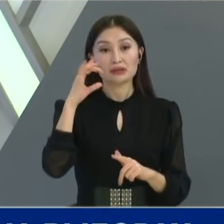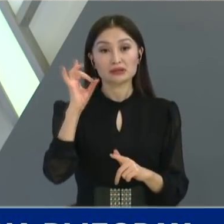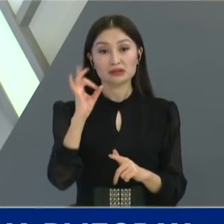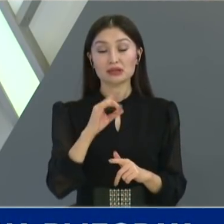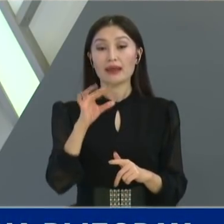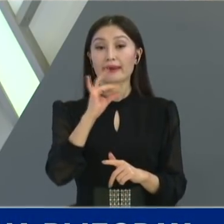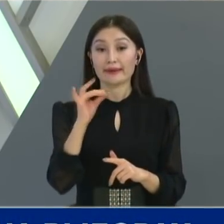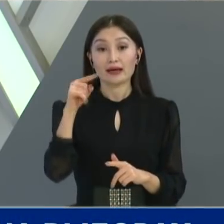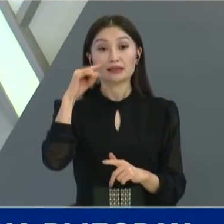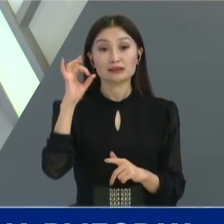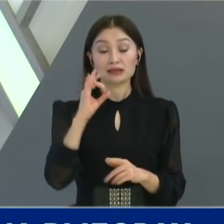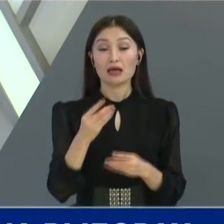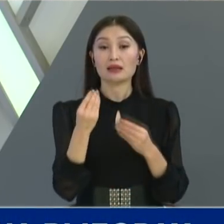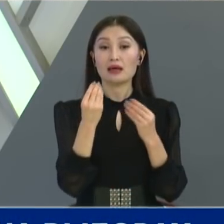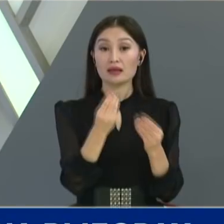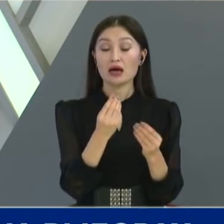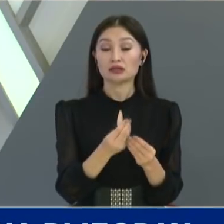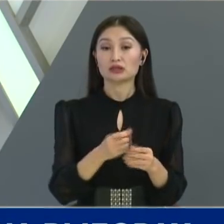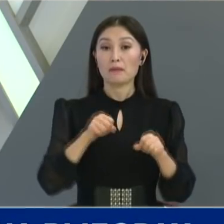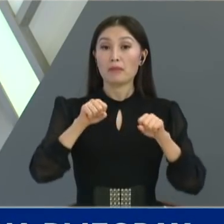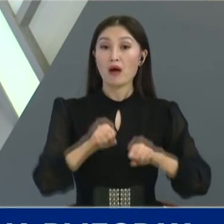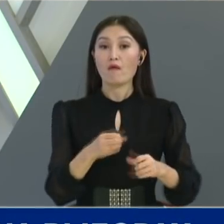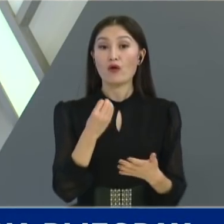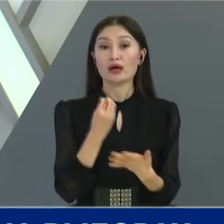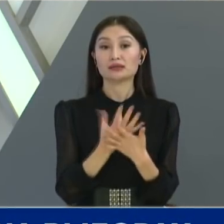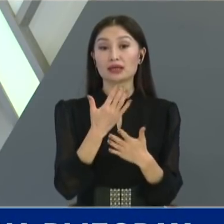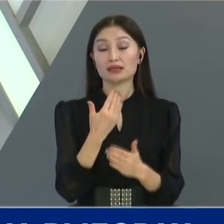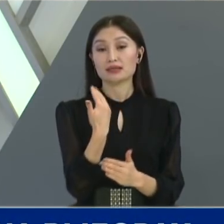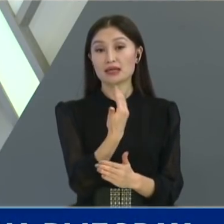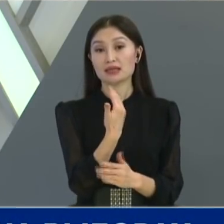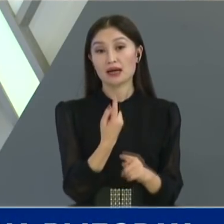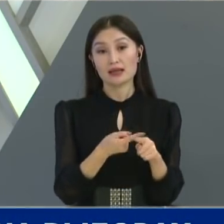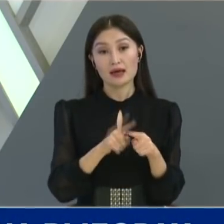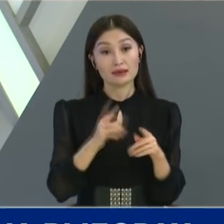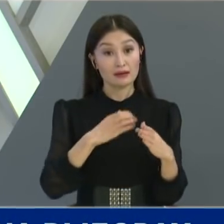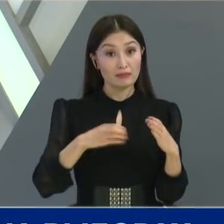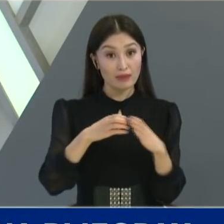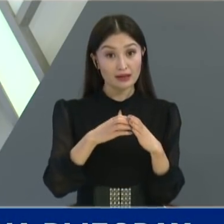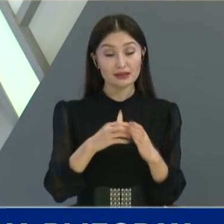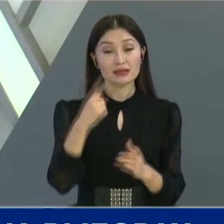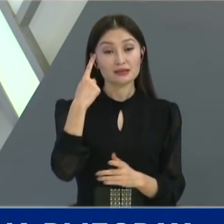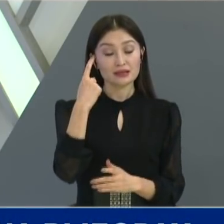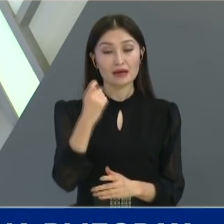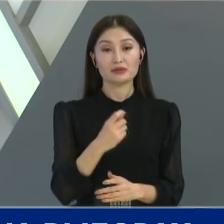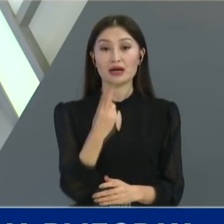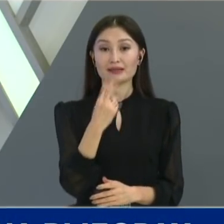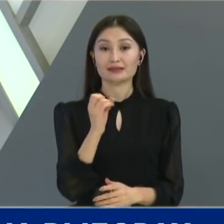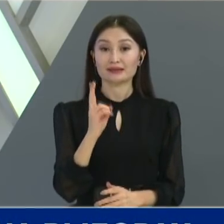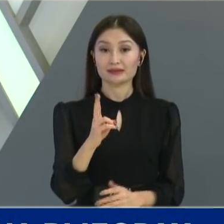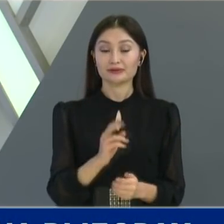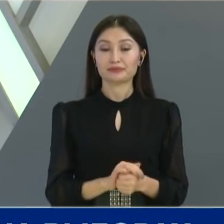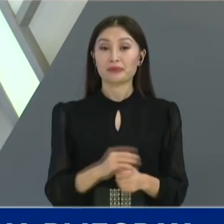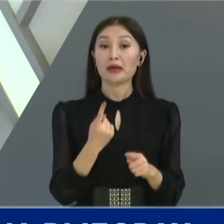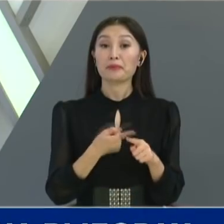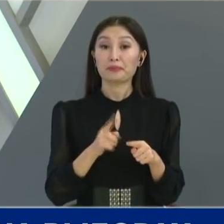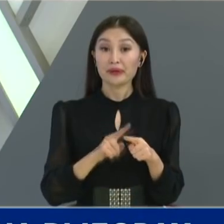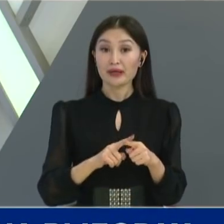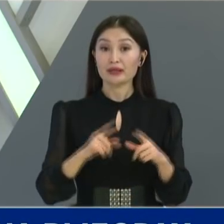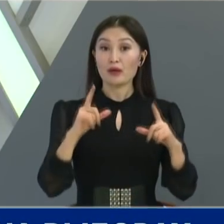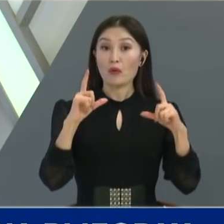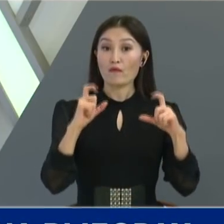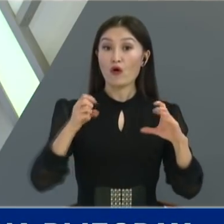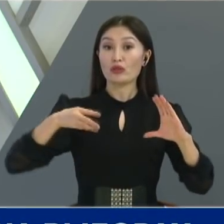правовой оценки указанных заявлений нарушений со стороны этих партий, сообщает пресс-служба ЦИК. При этом фото